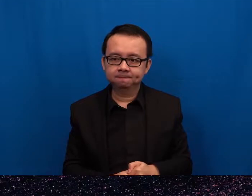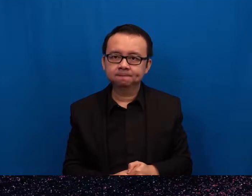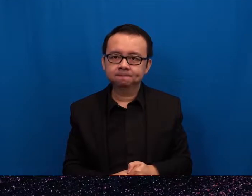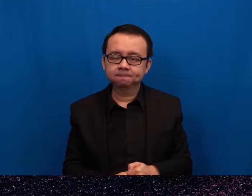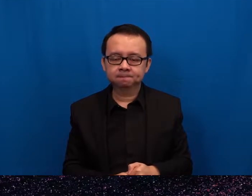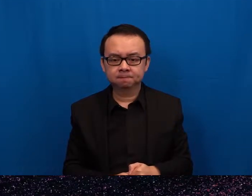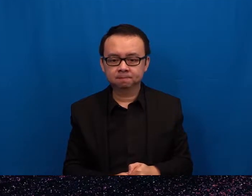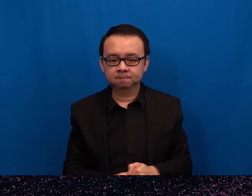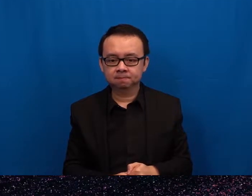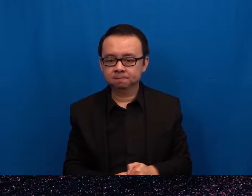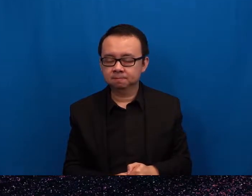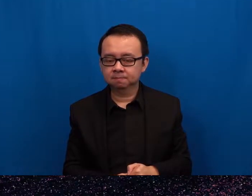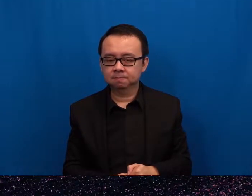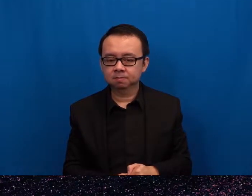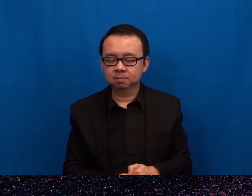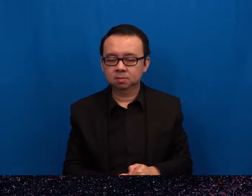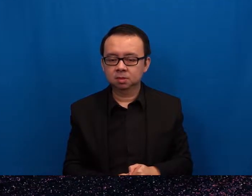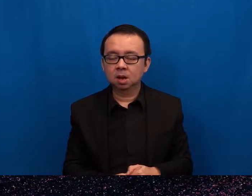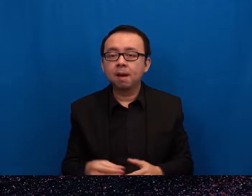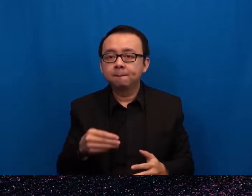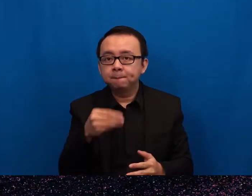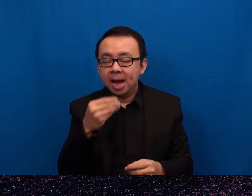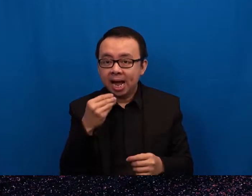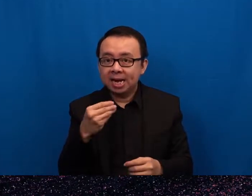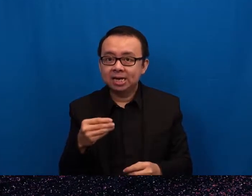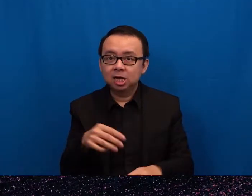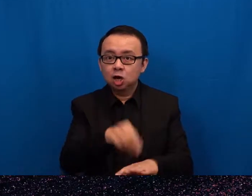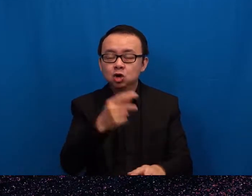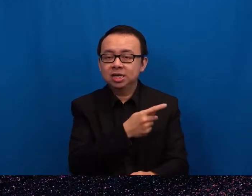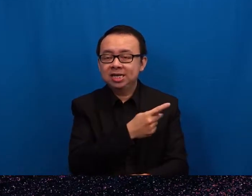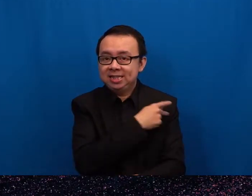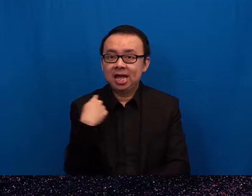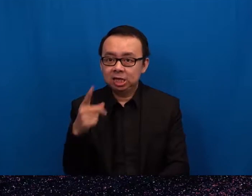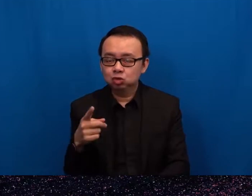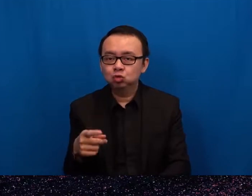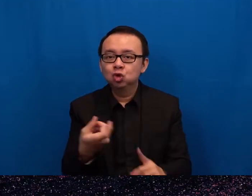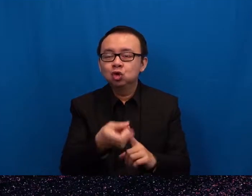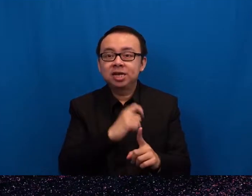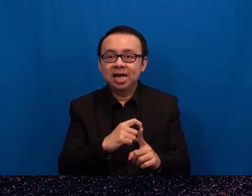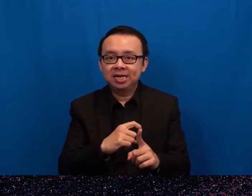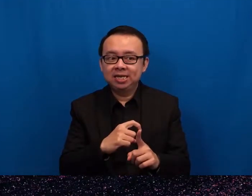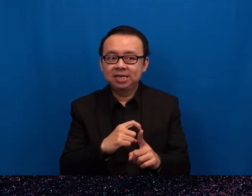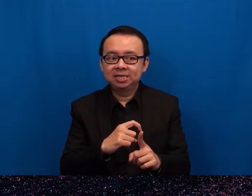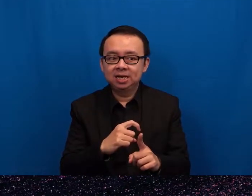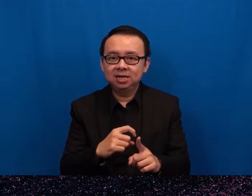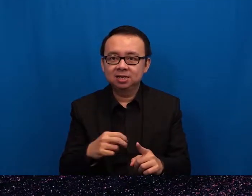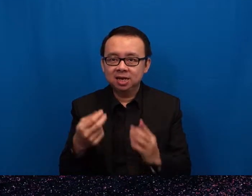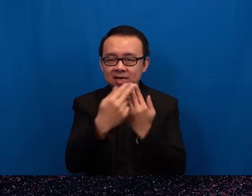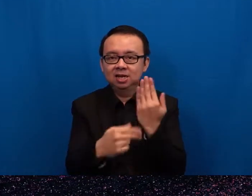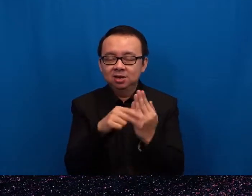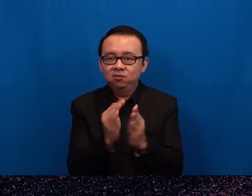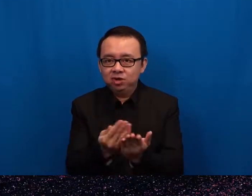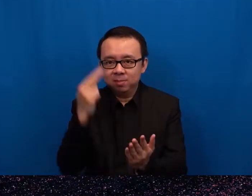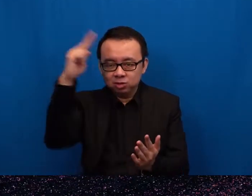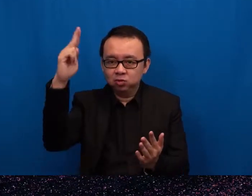Your spirit only eats God's vision and word. It doesn't eat your steak. It doesn't eat your salad. It doesn't